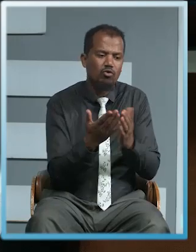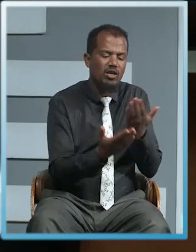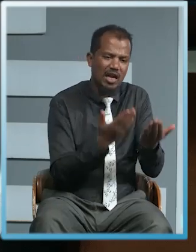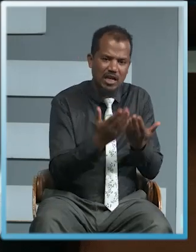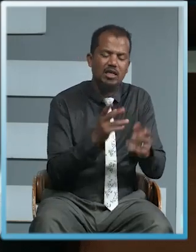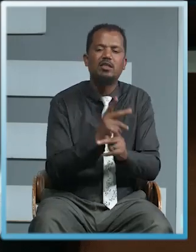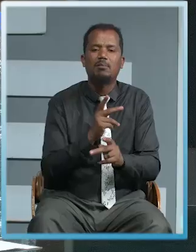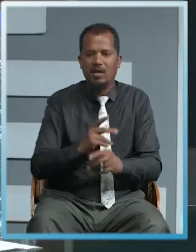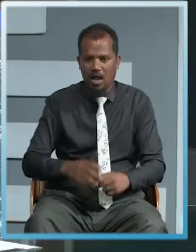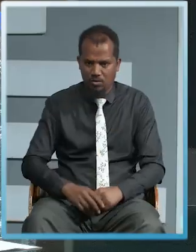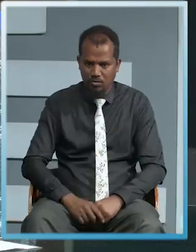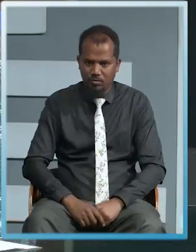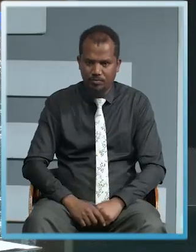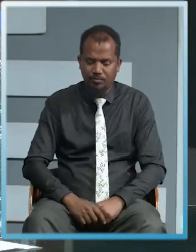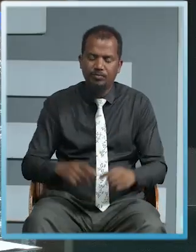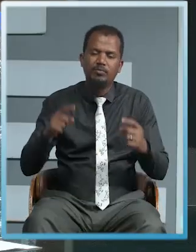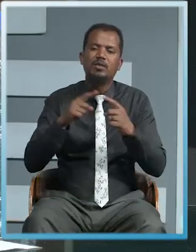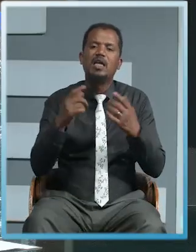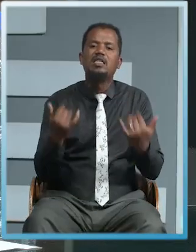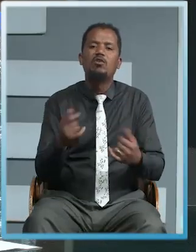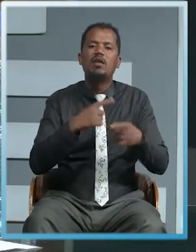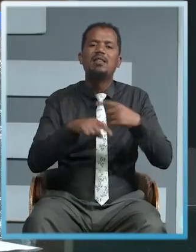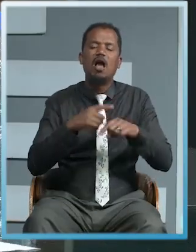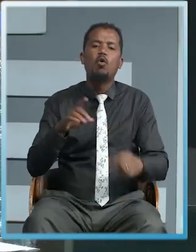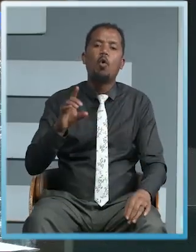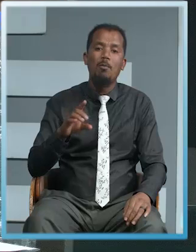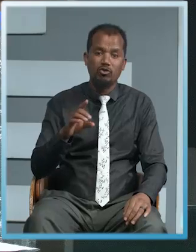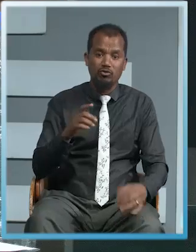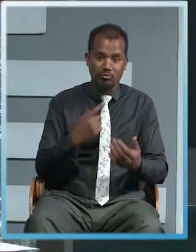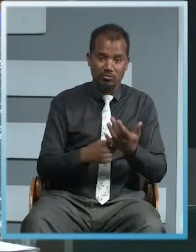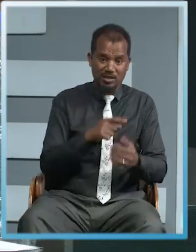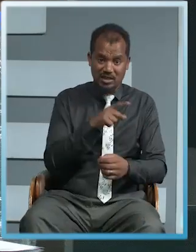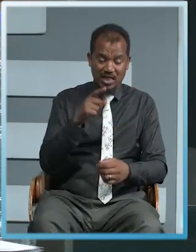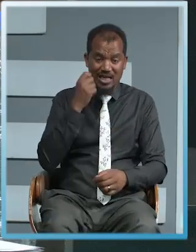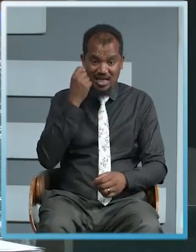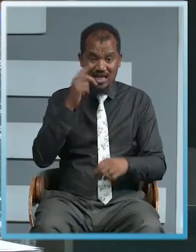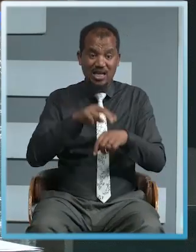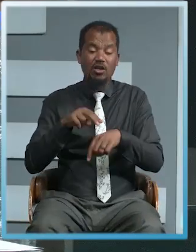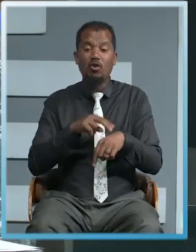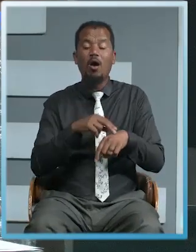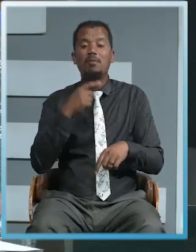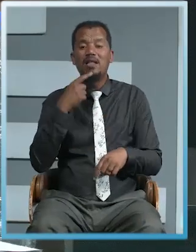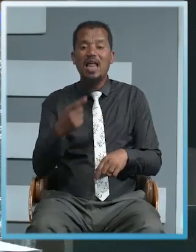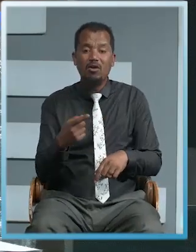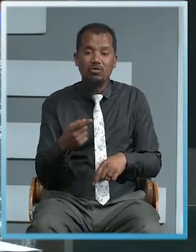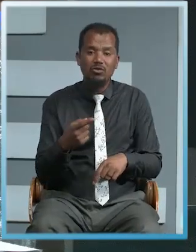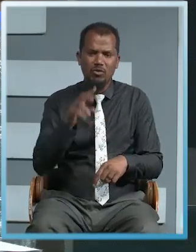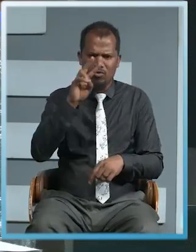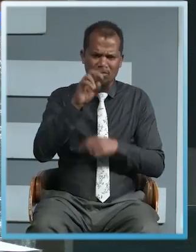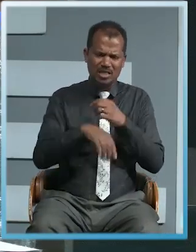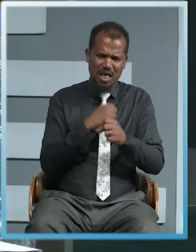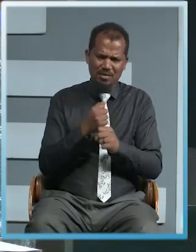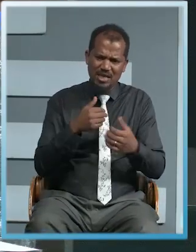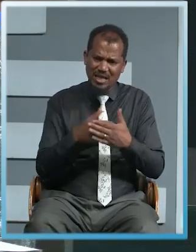እንዲያገለግል ተጠብቃል እስካሁን የመጣበት ኮሚሽኑ እንግዲህ በዚህ ልክ ከተረዳችሁት ከተቋቋመ እንዳሉት ወደ 2